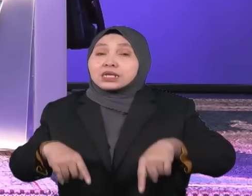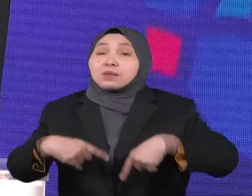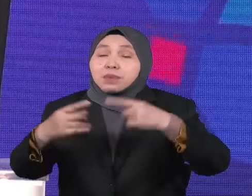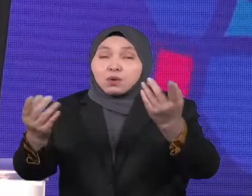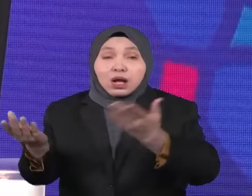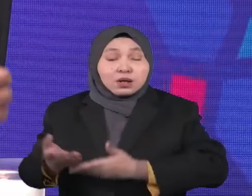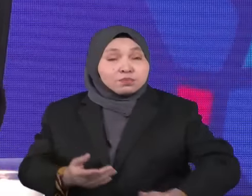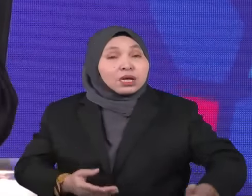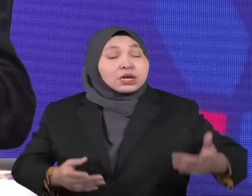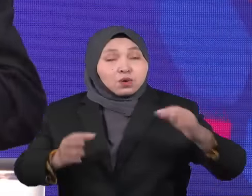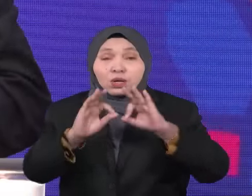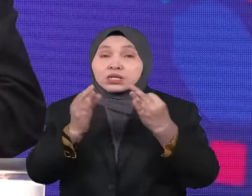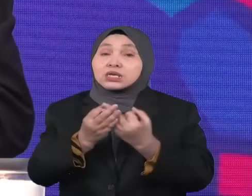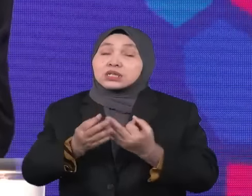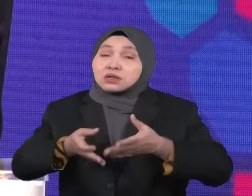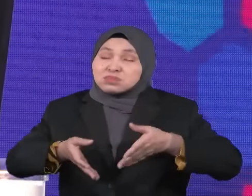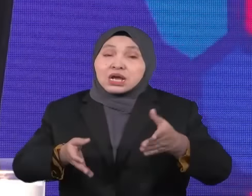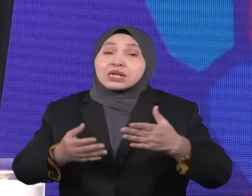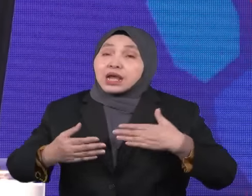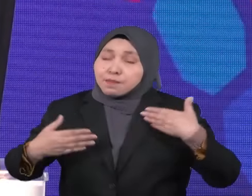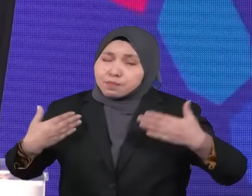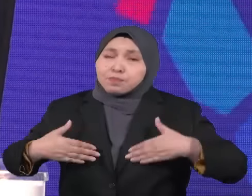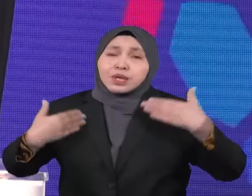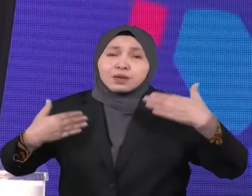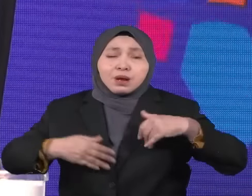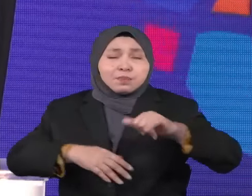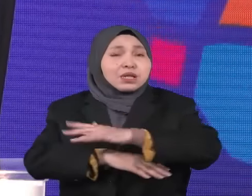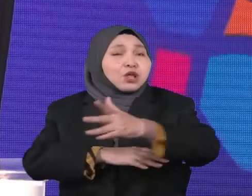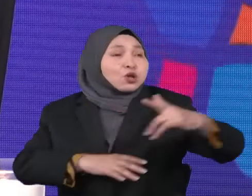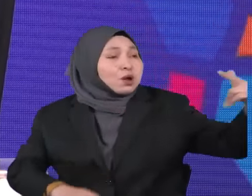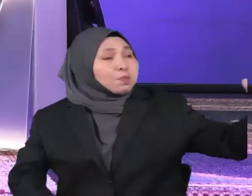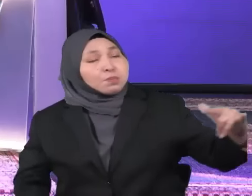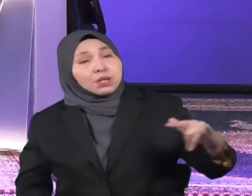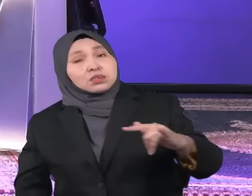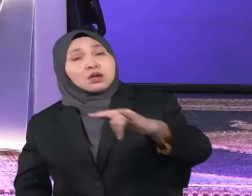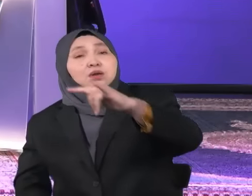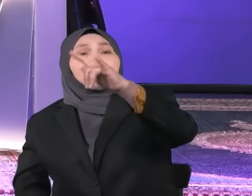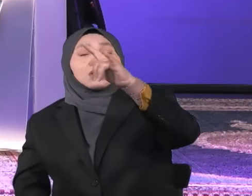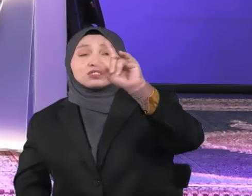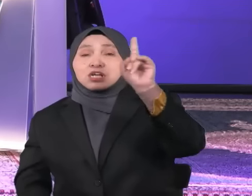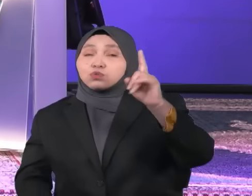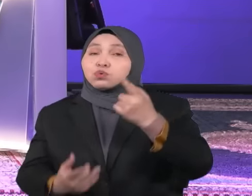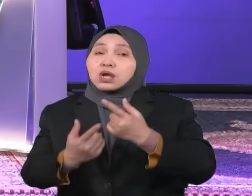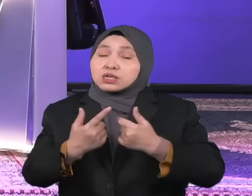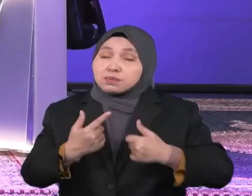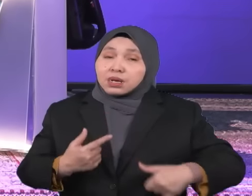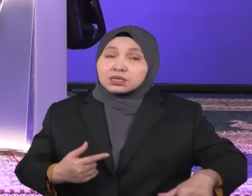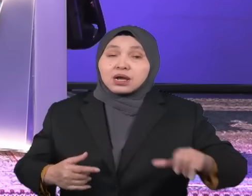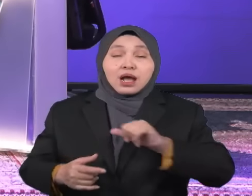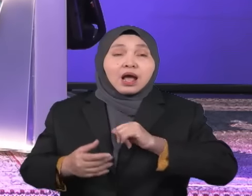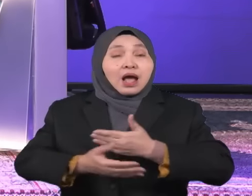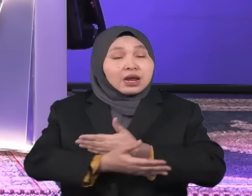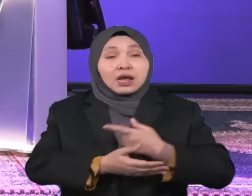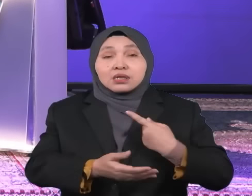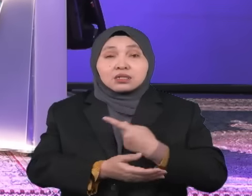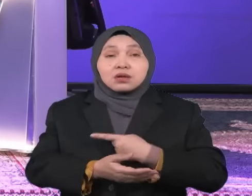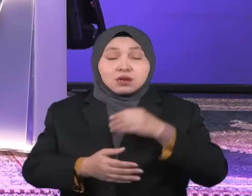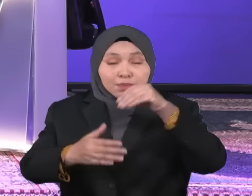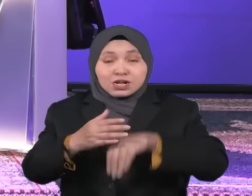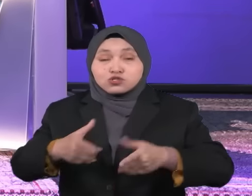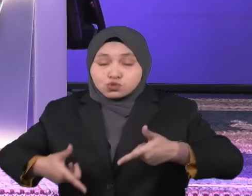kita berjalan, Ustaz, kan? Seronok pergi pantai, naik kapal terbang. Kemudian salah seorang daripada anak, dia masuk